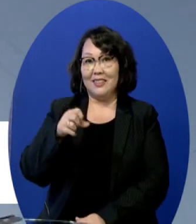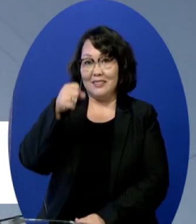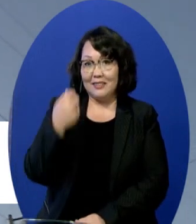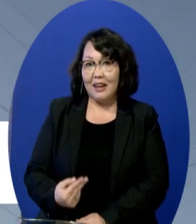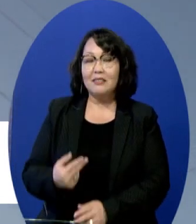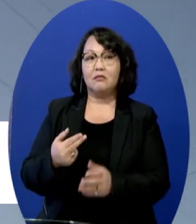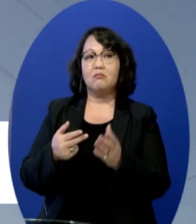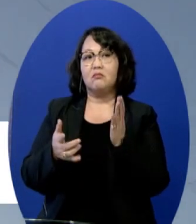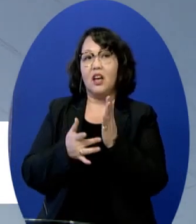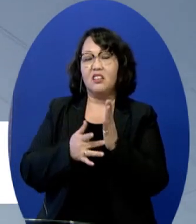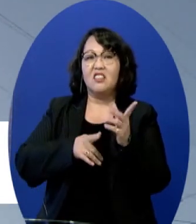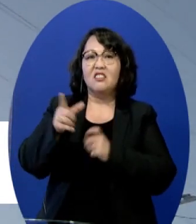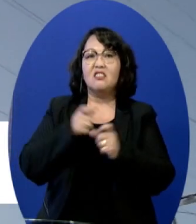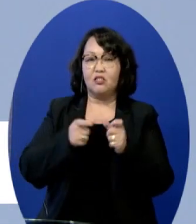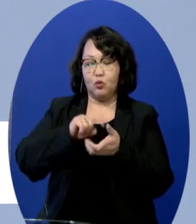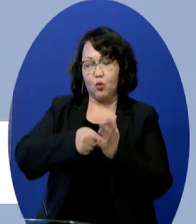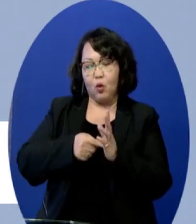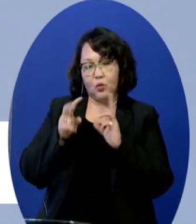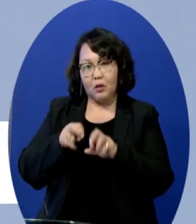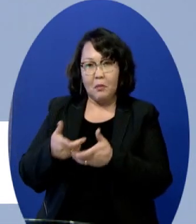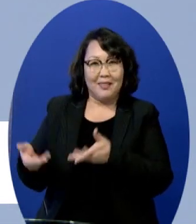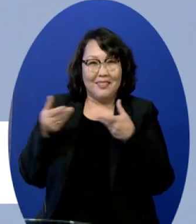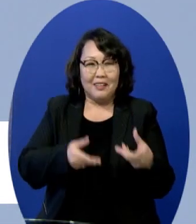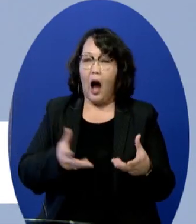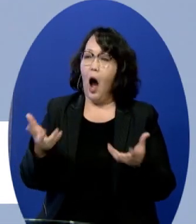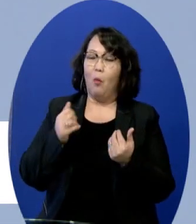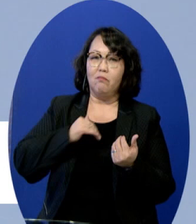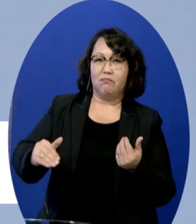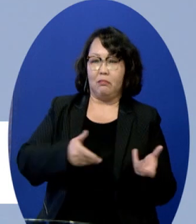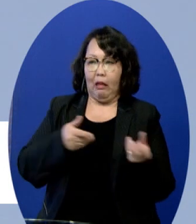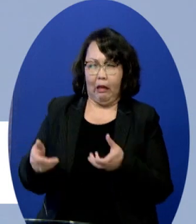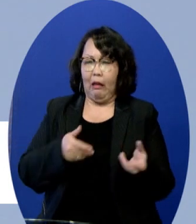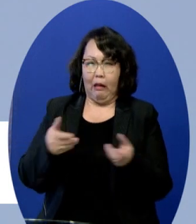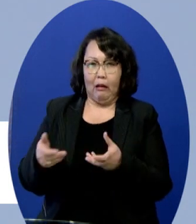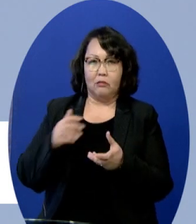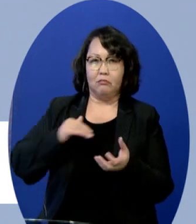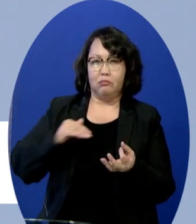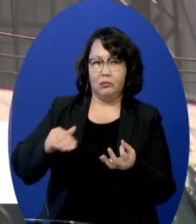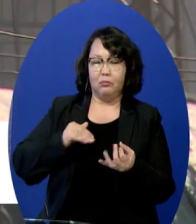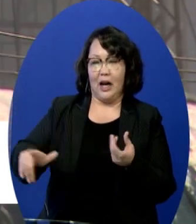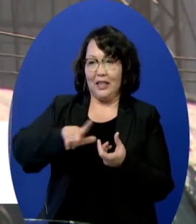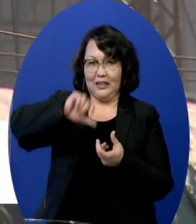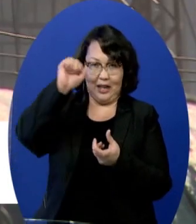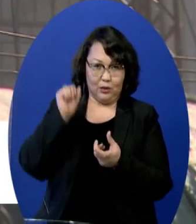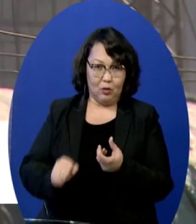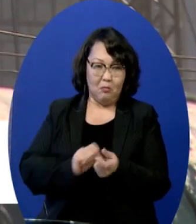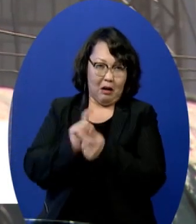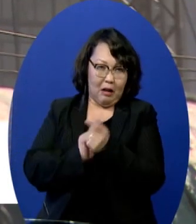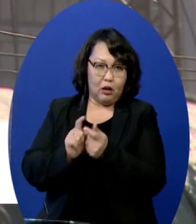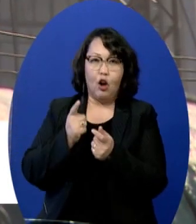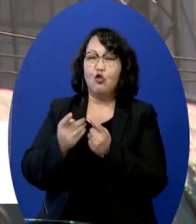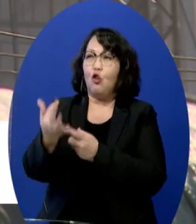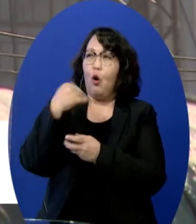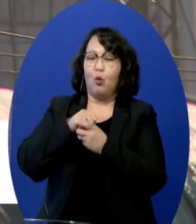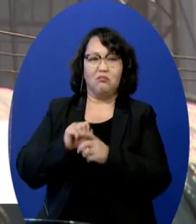техник эдийн засгийн үндэслэл хэд бутсан. Газрын асуудал маргаантай хөрөнгө оруулагчдын татгалцсан гээд олон шалтгаанаар зарцсан. Энэ удаадч засгийн